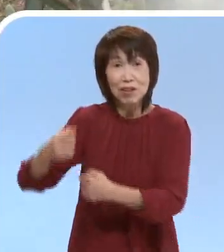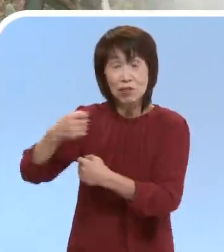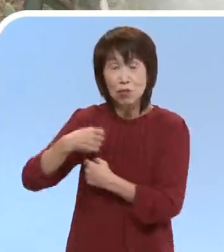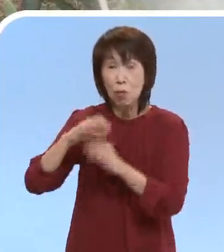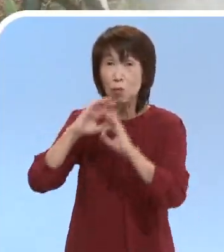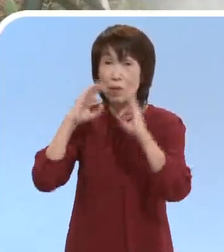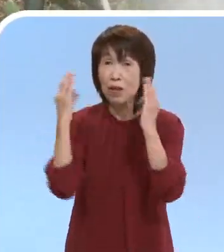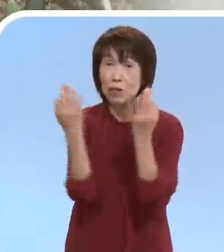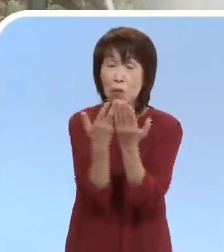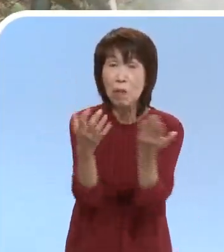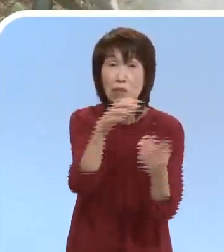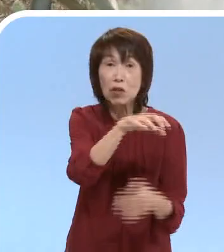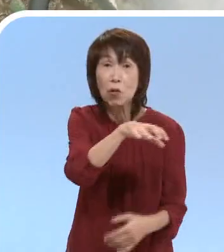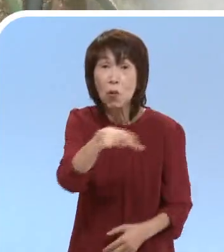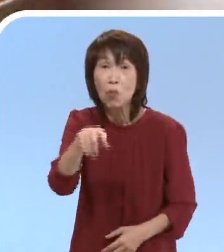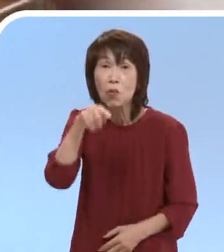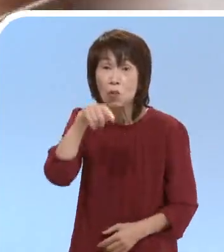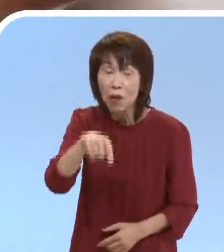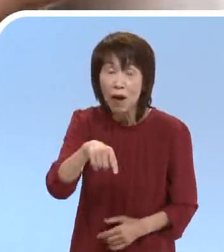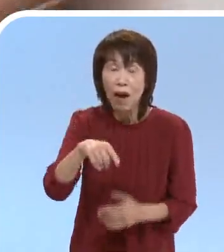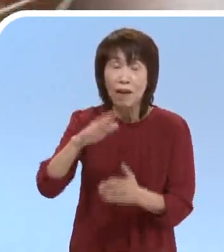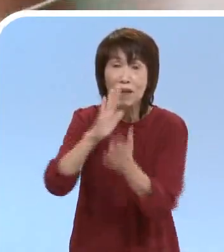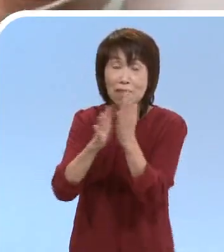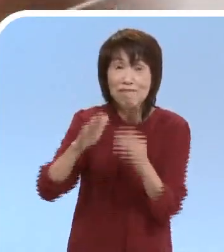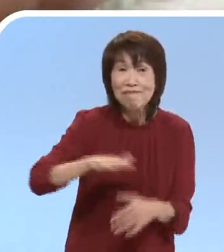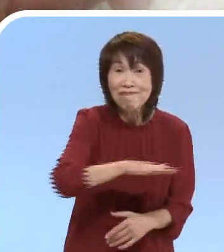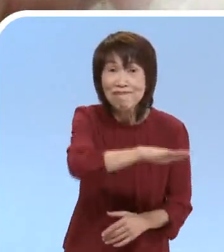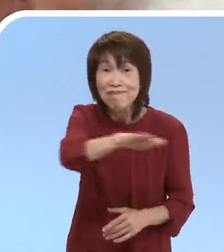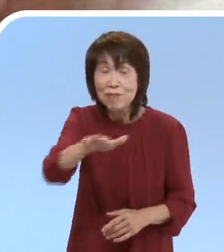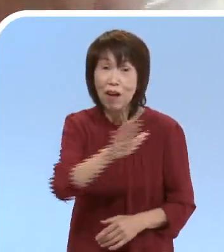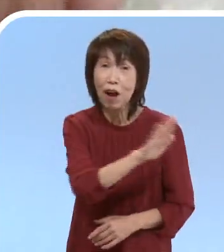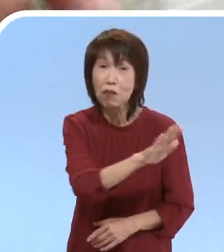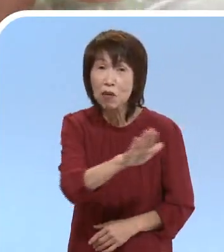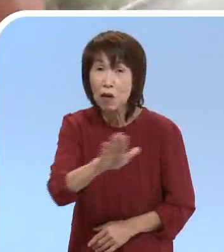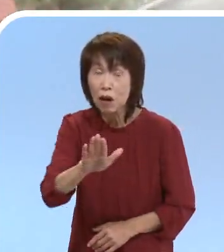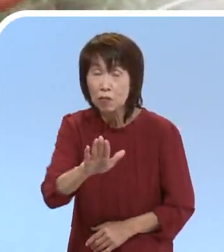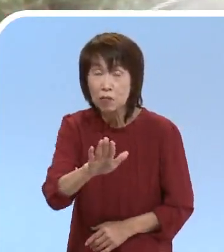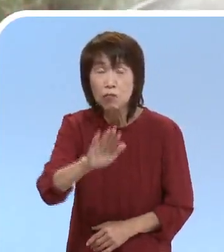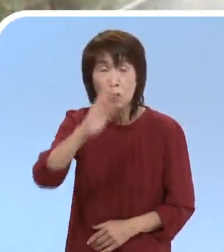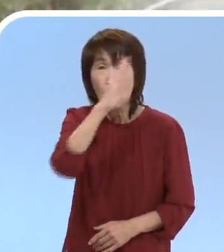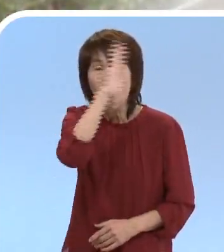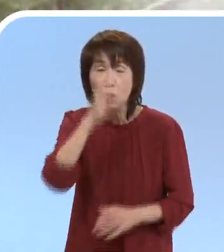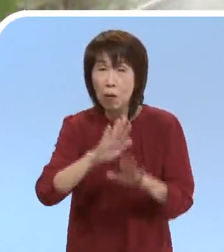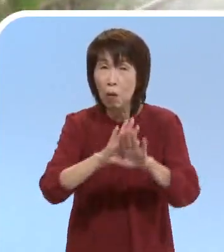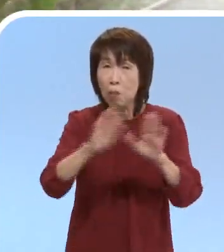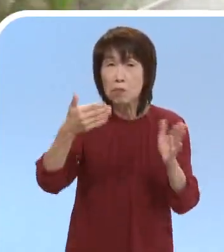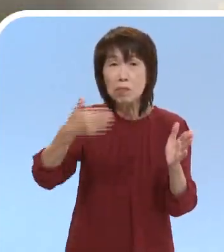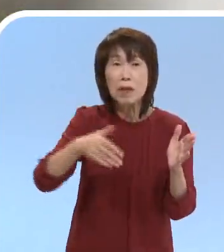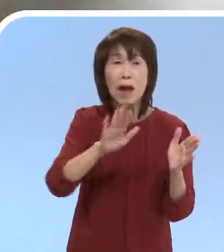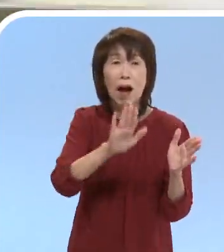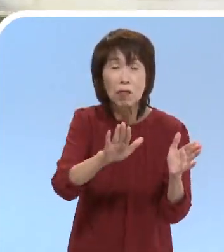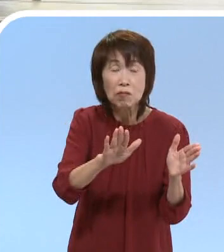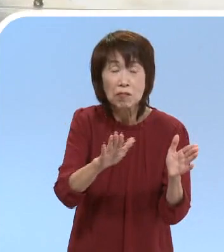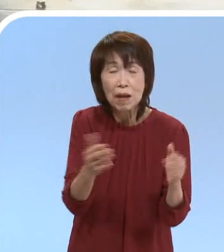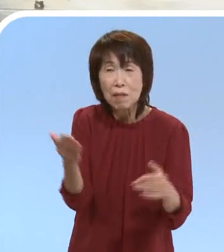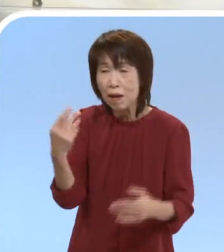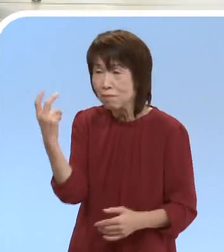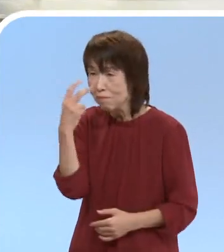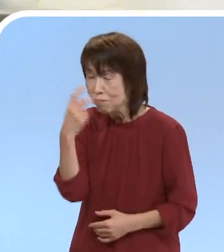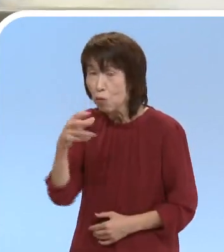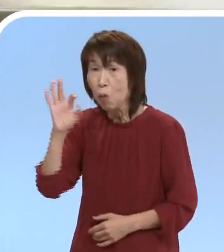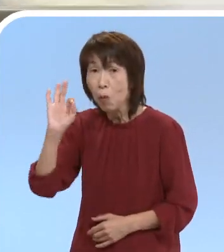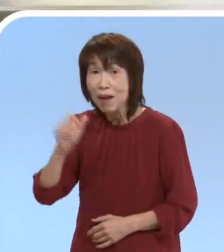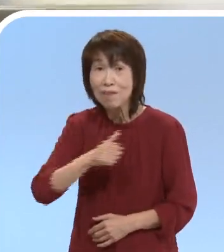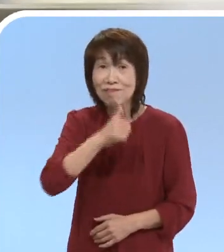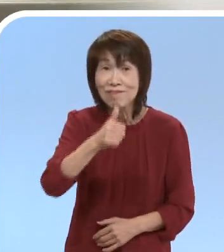さて、こんな風に皆さんも様々な体験が楽しめる兵庫フィールドパビリオンは県内各地で展開中です